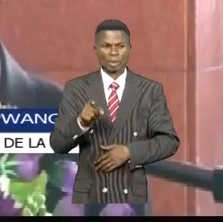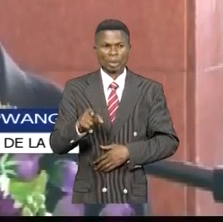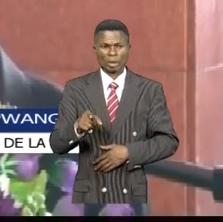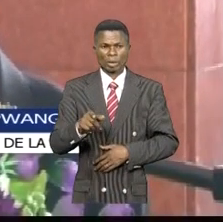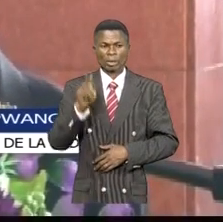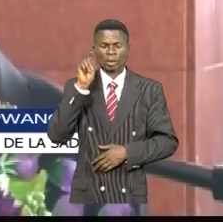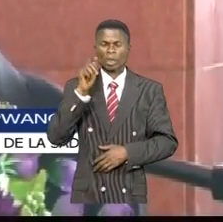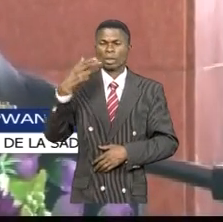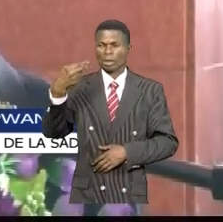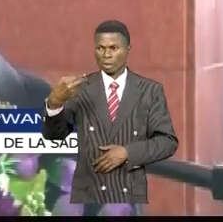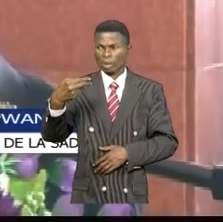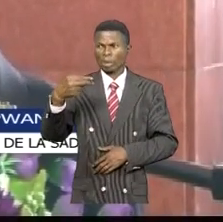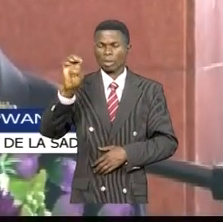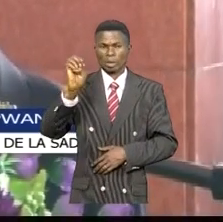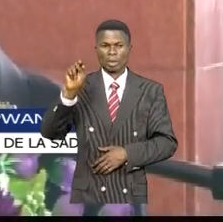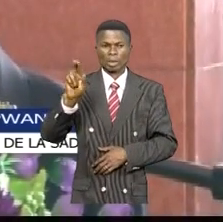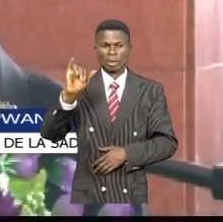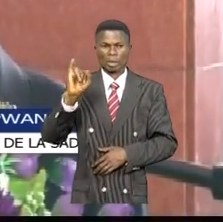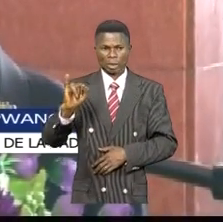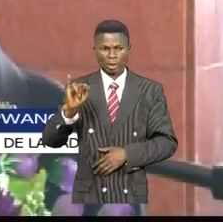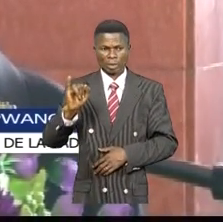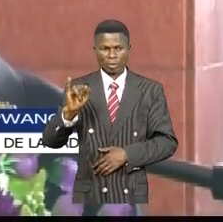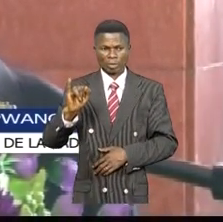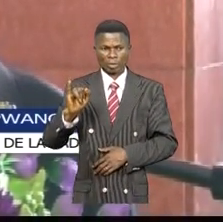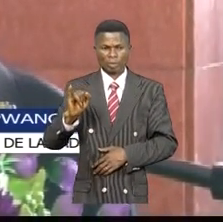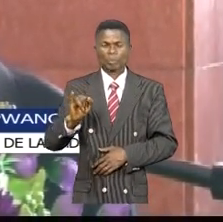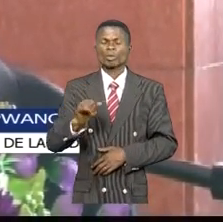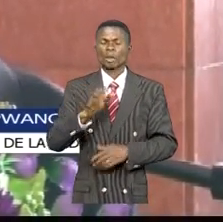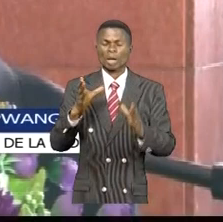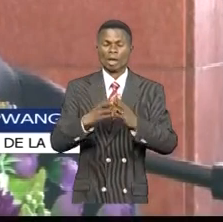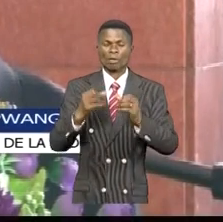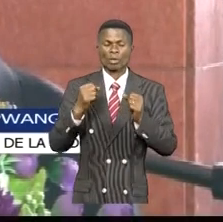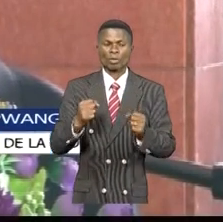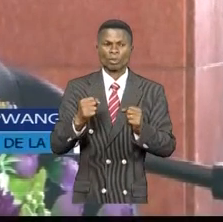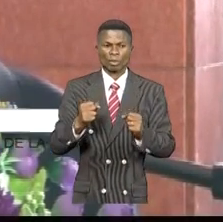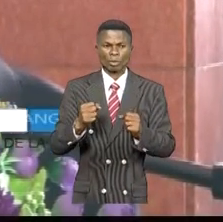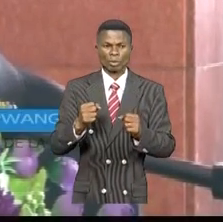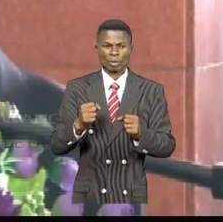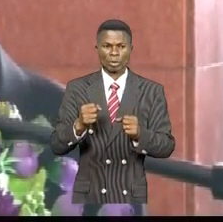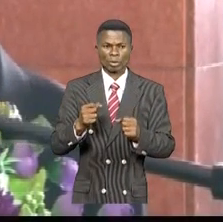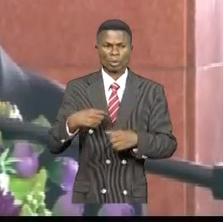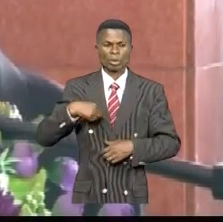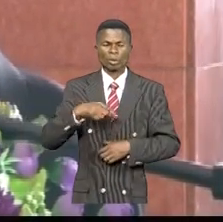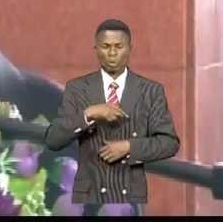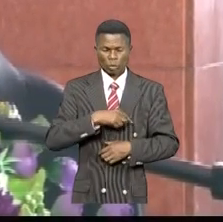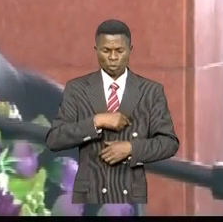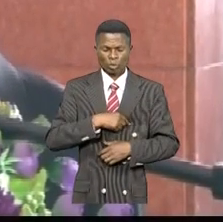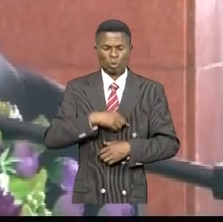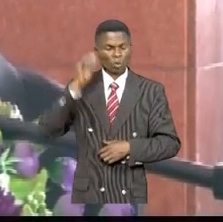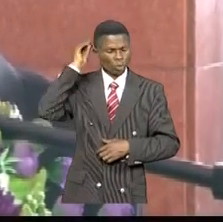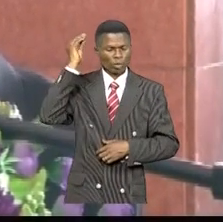Thomas, a lutté avec force, que nous lui reconnaissons